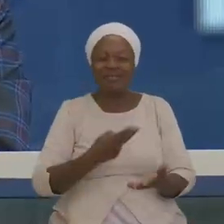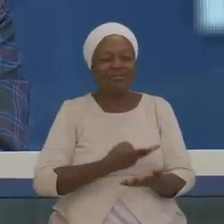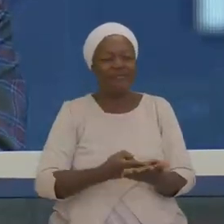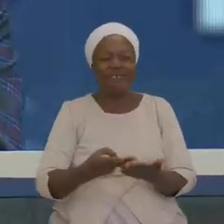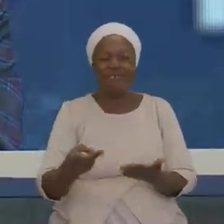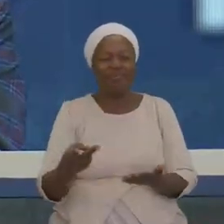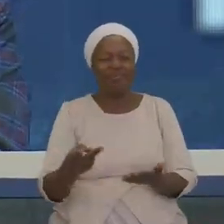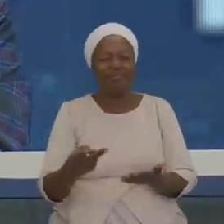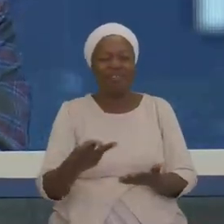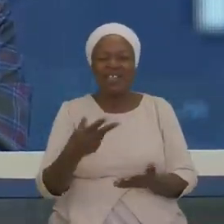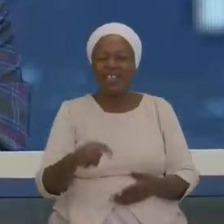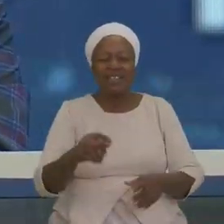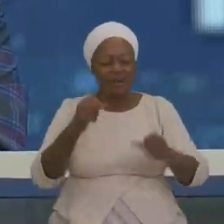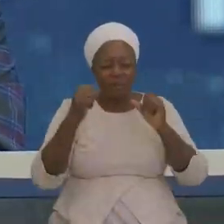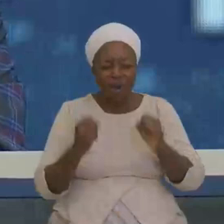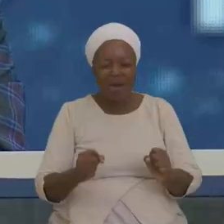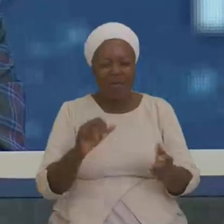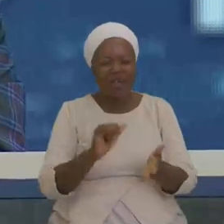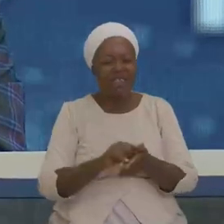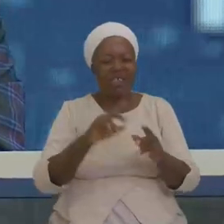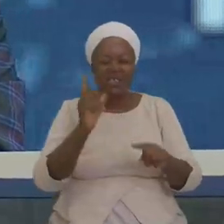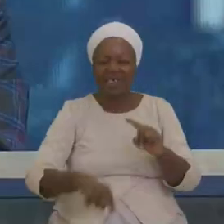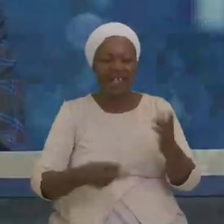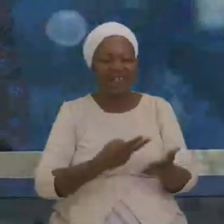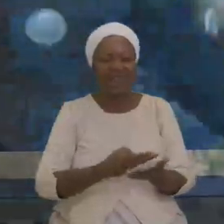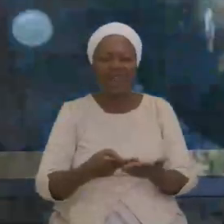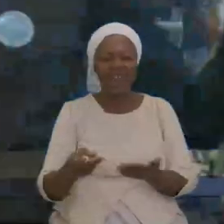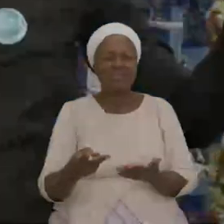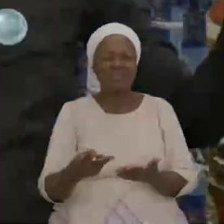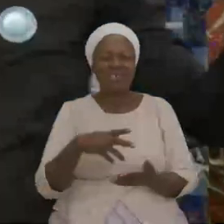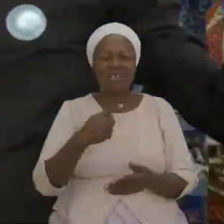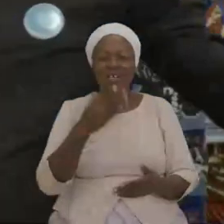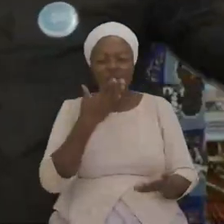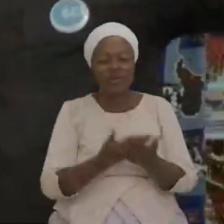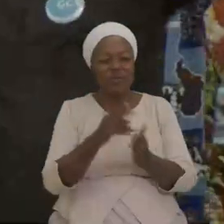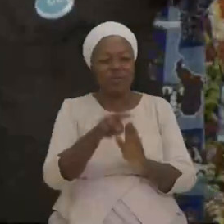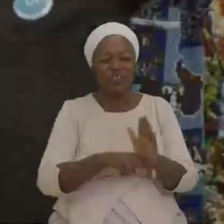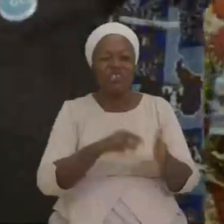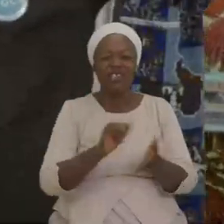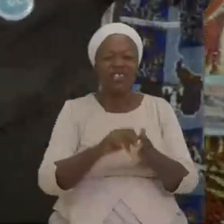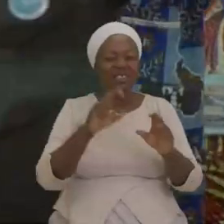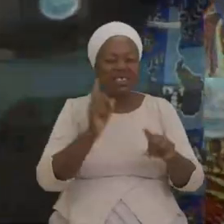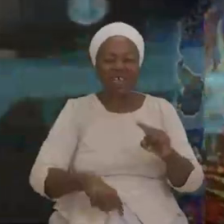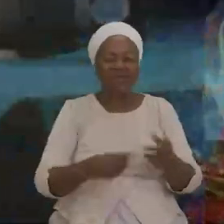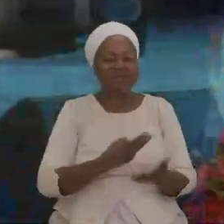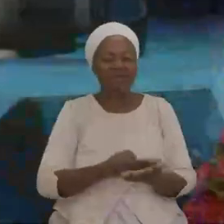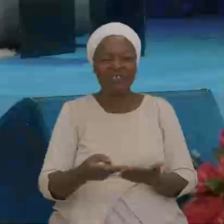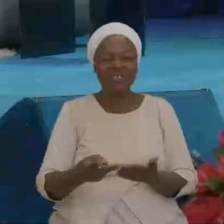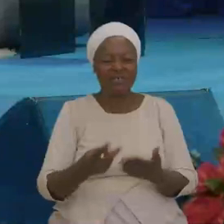faillir. La puissance qui ne peut faillir. La bonté qui ne peut